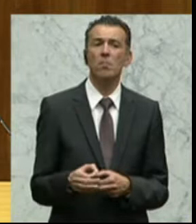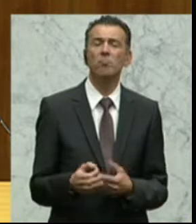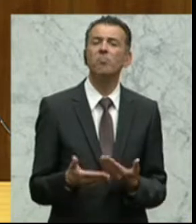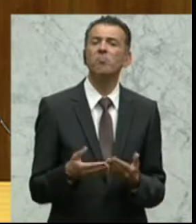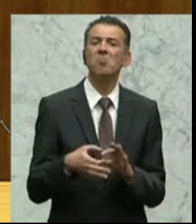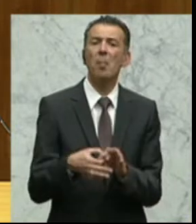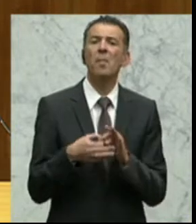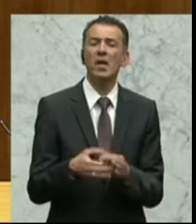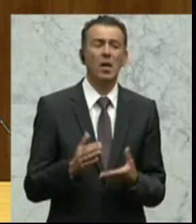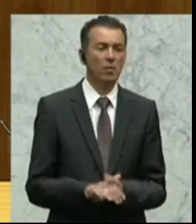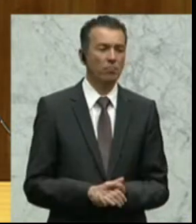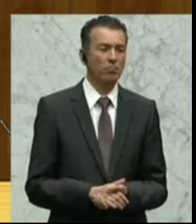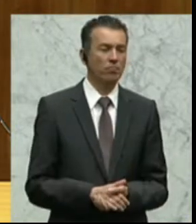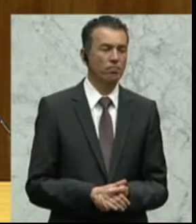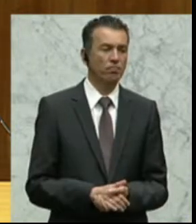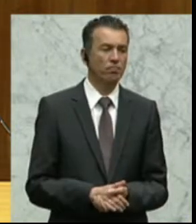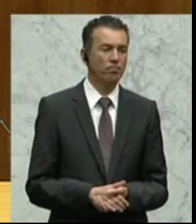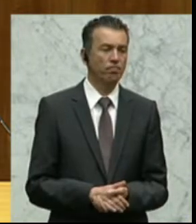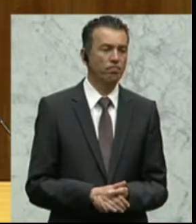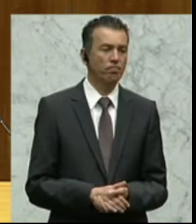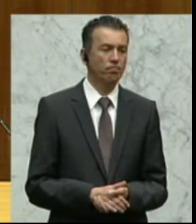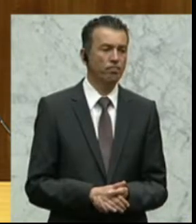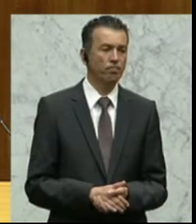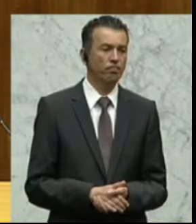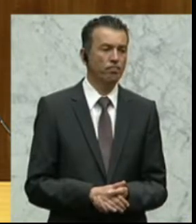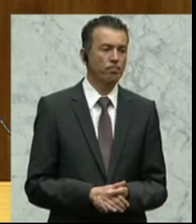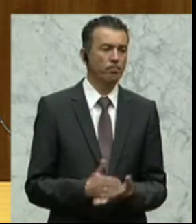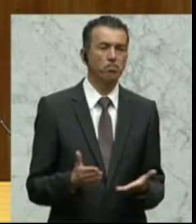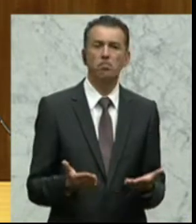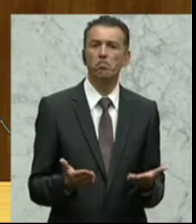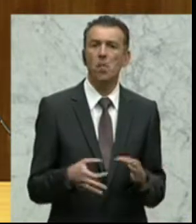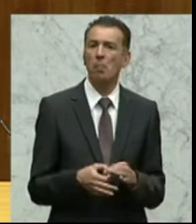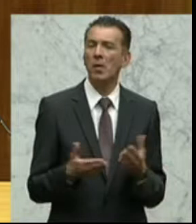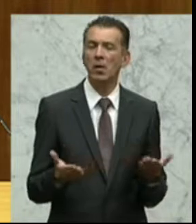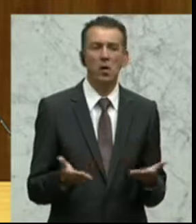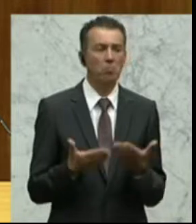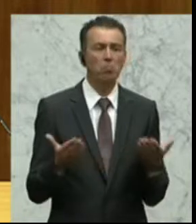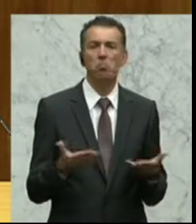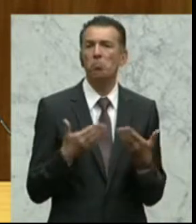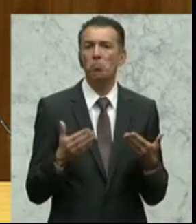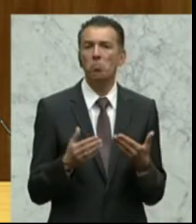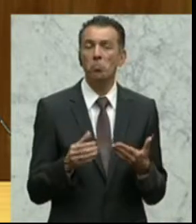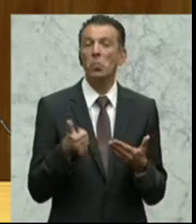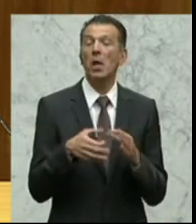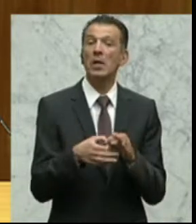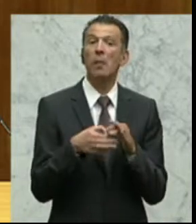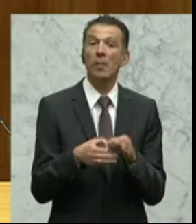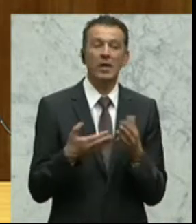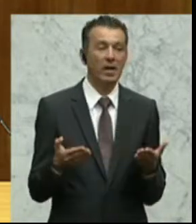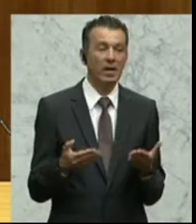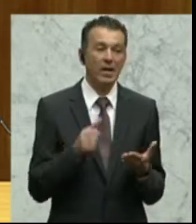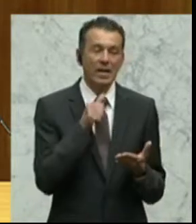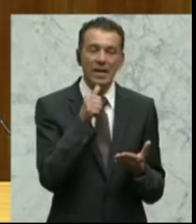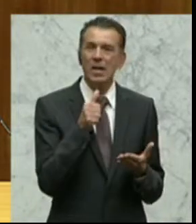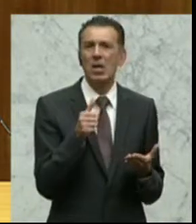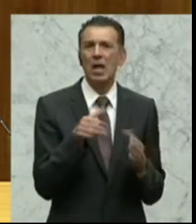davon ab, ob jetzt da besonders... Also in erster Linie hängt es ja gar nicht so sehr von der Ideologie ab,